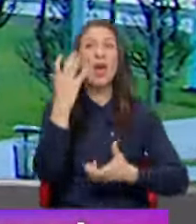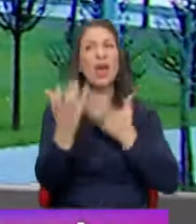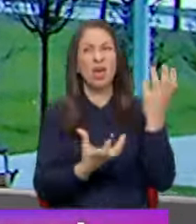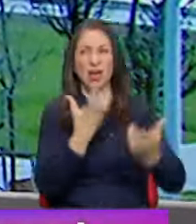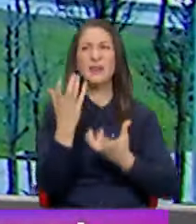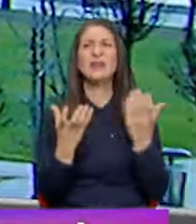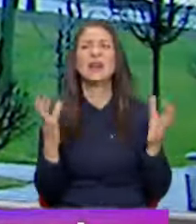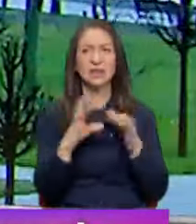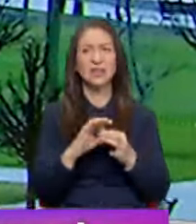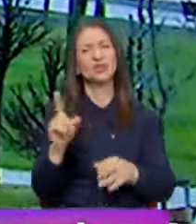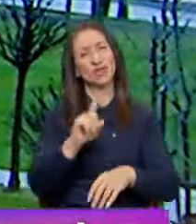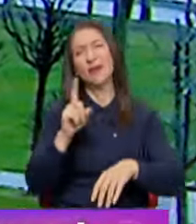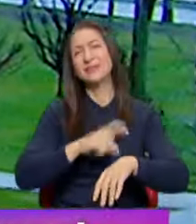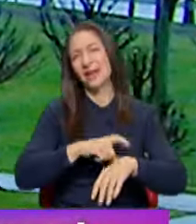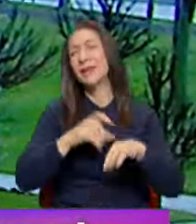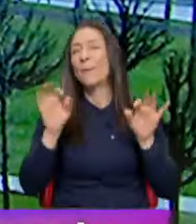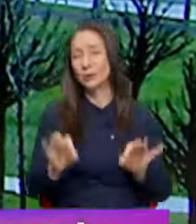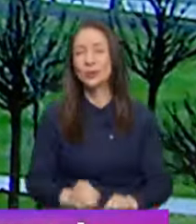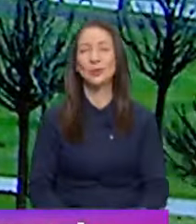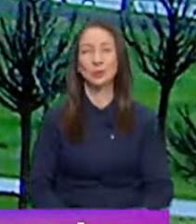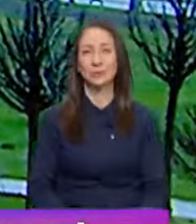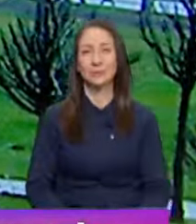yangınlar ile Çalar saate